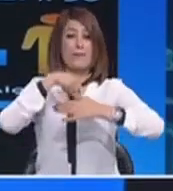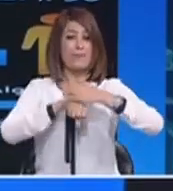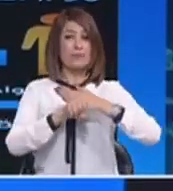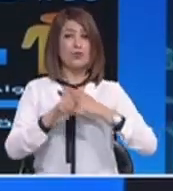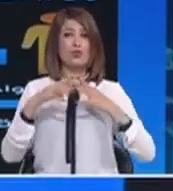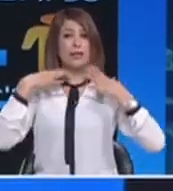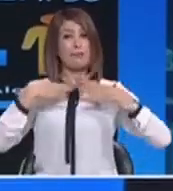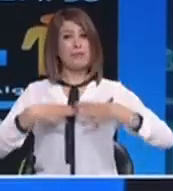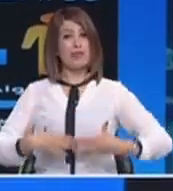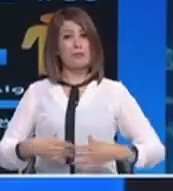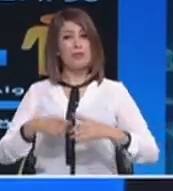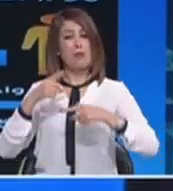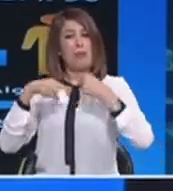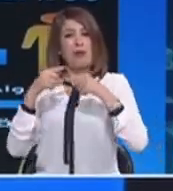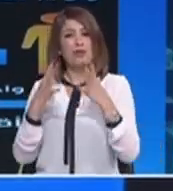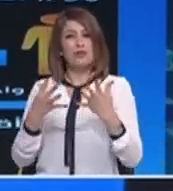انجلوس